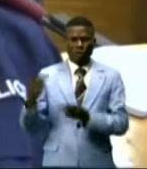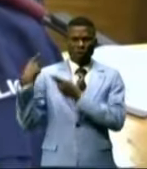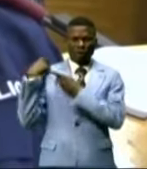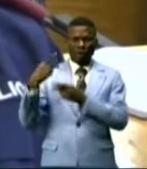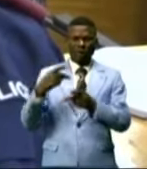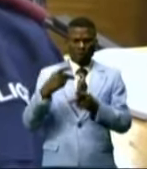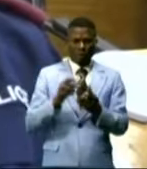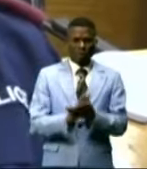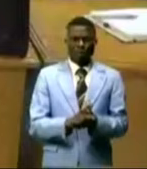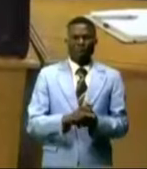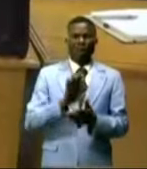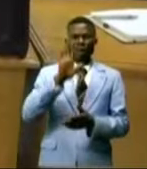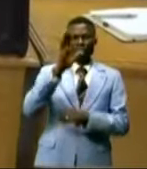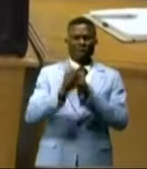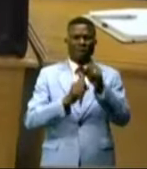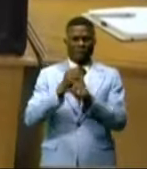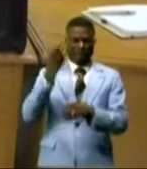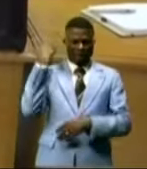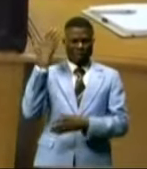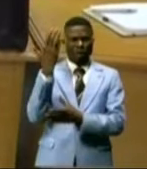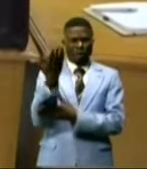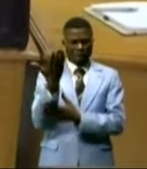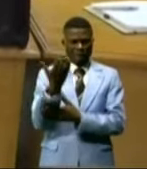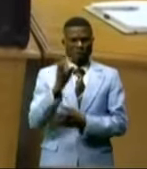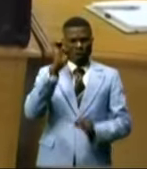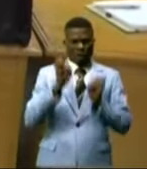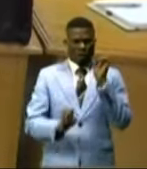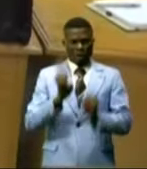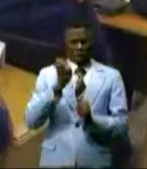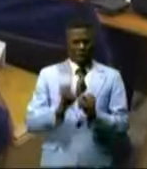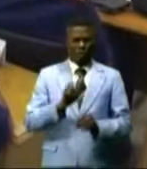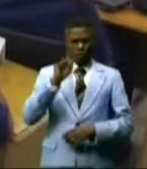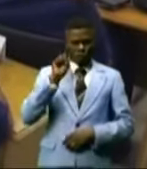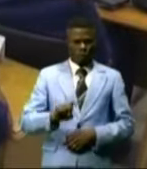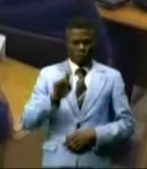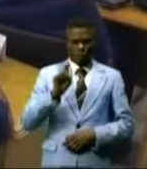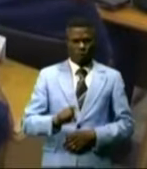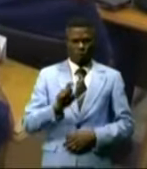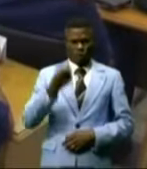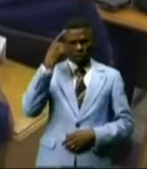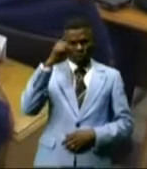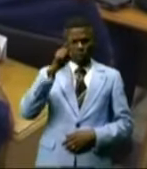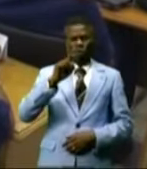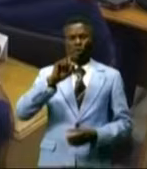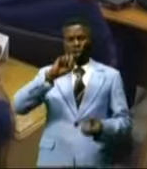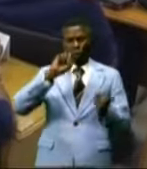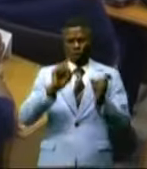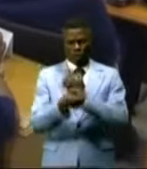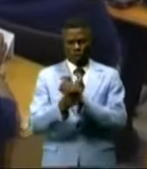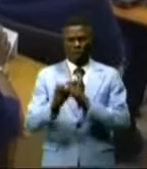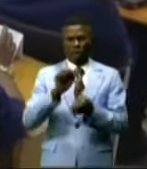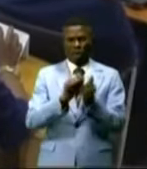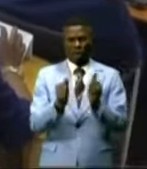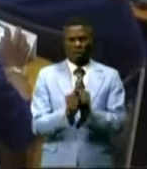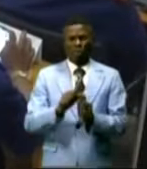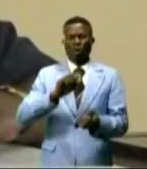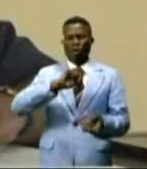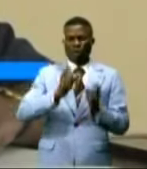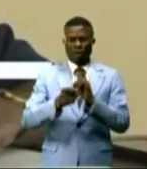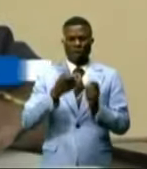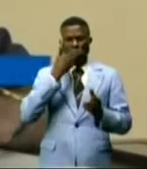plus d'une décennie, qui nécessite une évaluation à mi-parcours en vue de relever les défis pour une